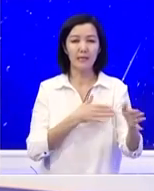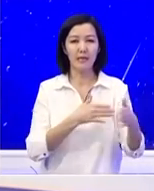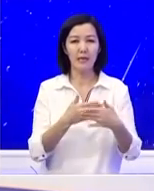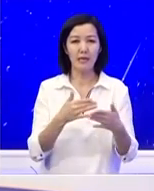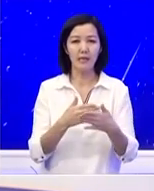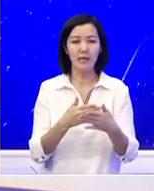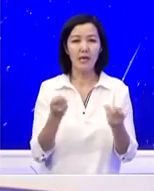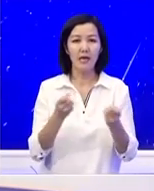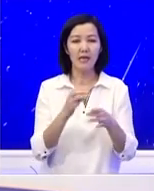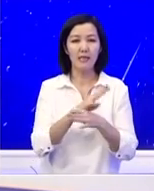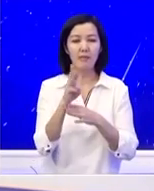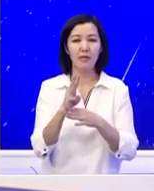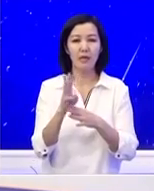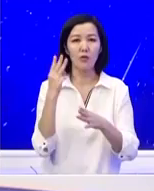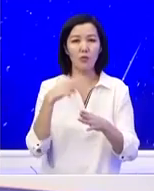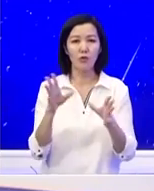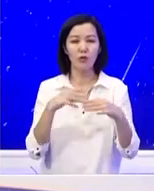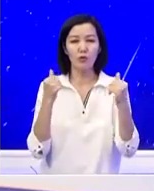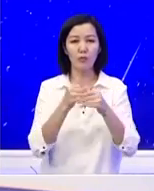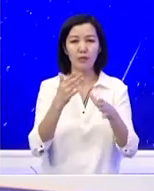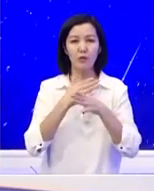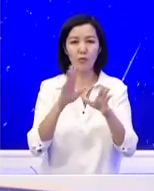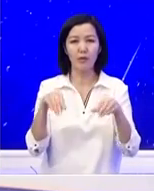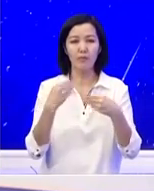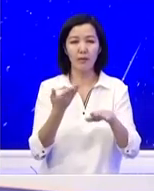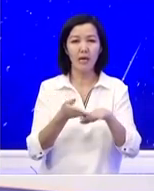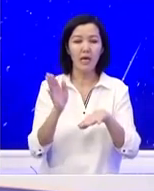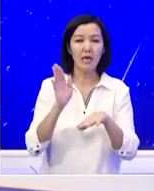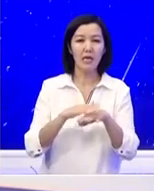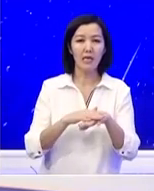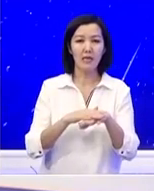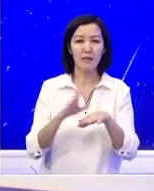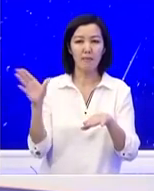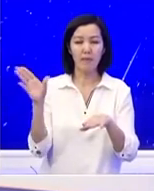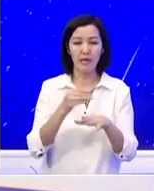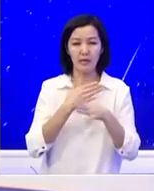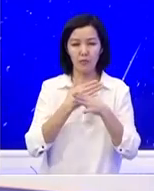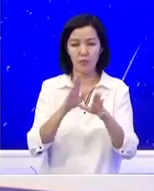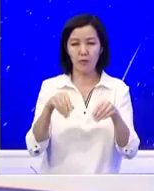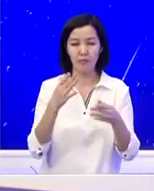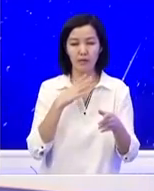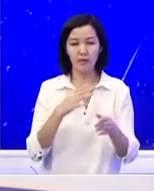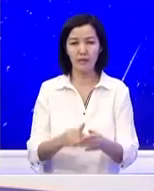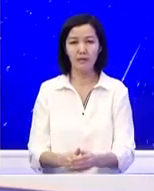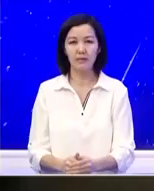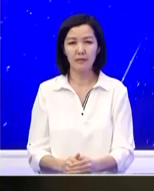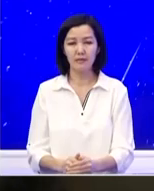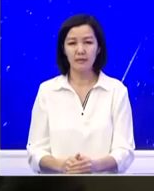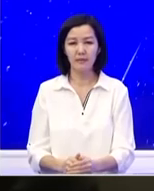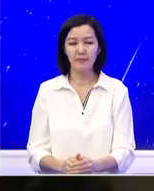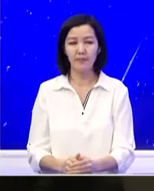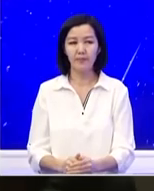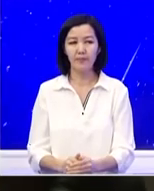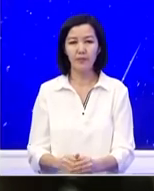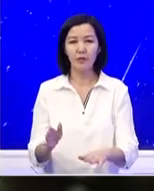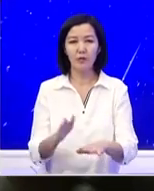қалған жоқ. Өлкедегі аз қамтылған 30 отбасына көмек беріп, қиын шақта көппен бірге екенін көрсетті.